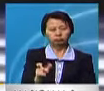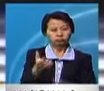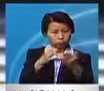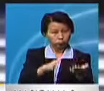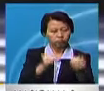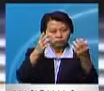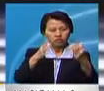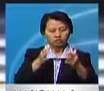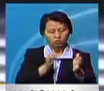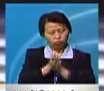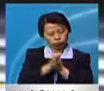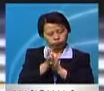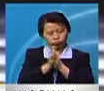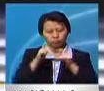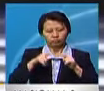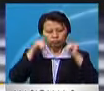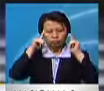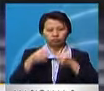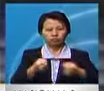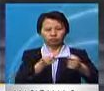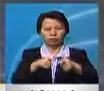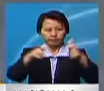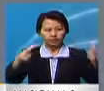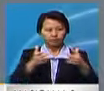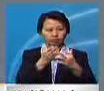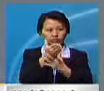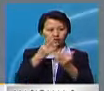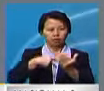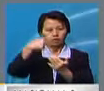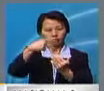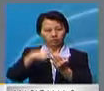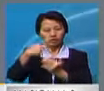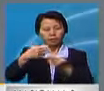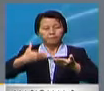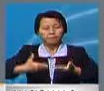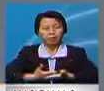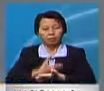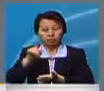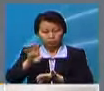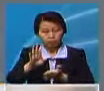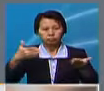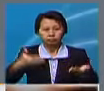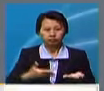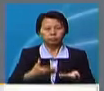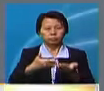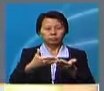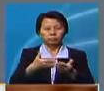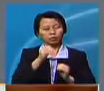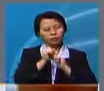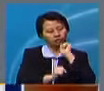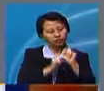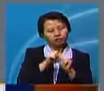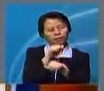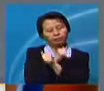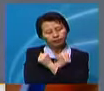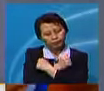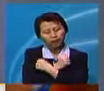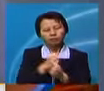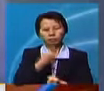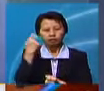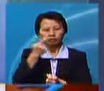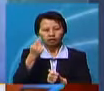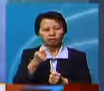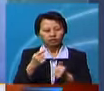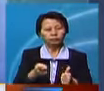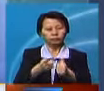untuk memartabatkan beliau di Parlimen Sungai Besar menerusi program-program baru yang diperkenalkan. Sikap penyayangnya yang